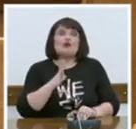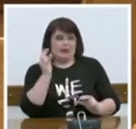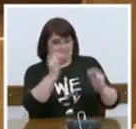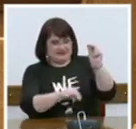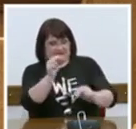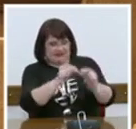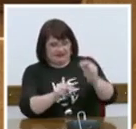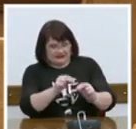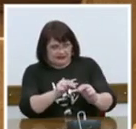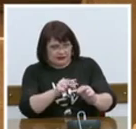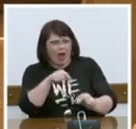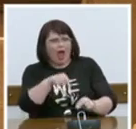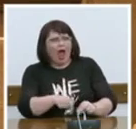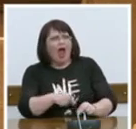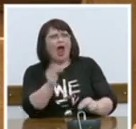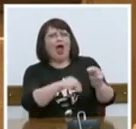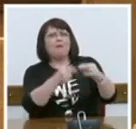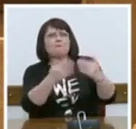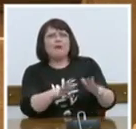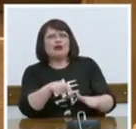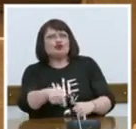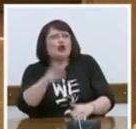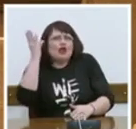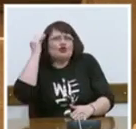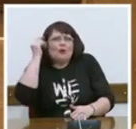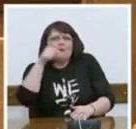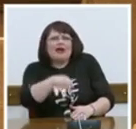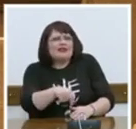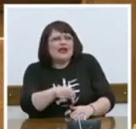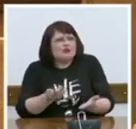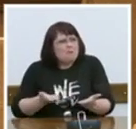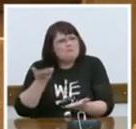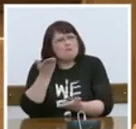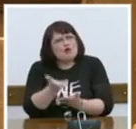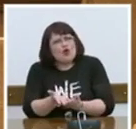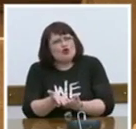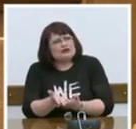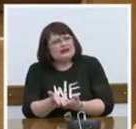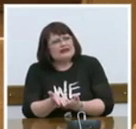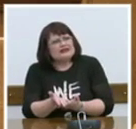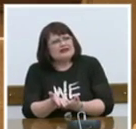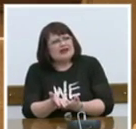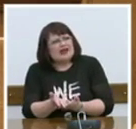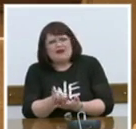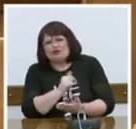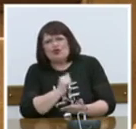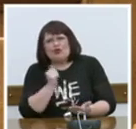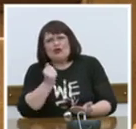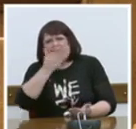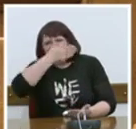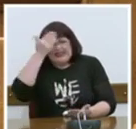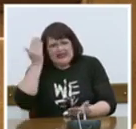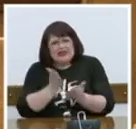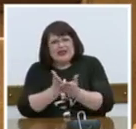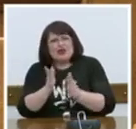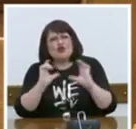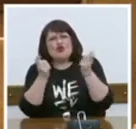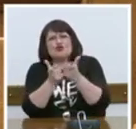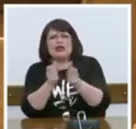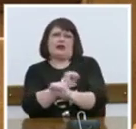έμαθαν αφού σας επέλεξαν. Η πρότασή σας αυτή συνιστά από ιεροποίηση, θα λέγαμε, του θεσμού της